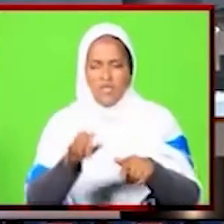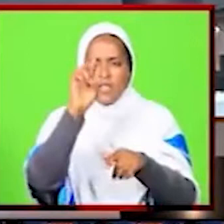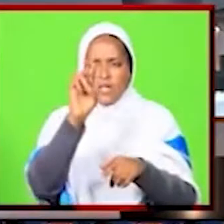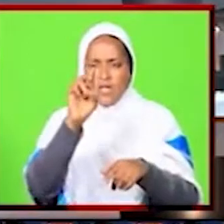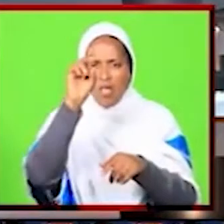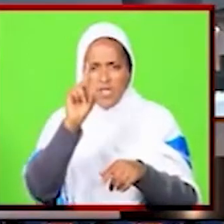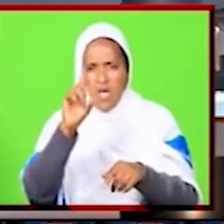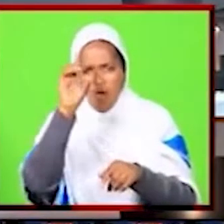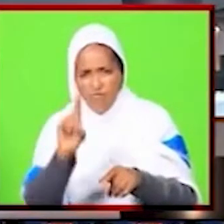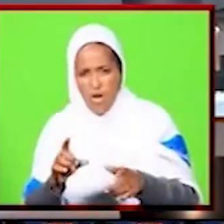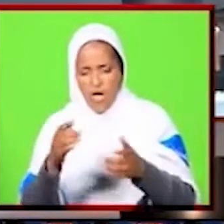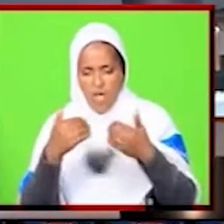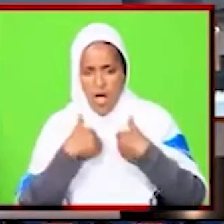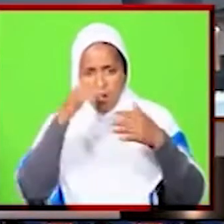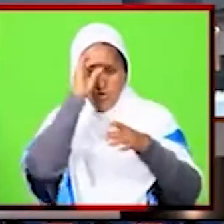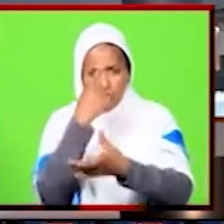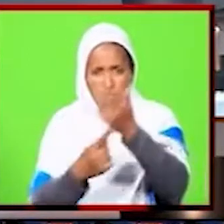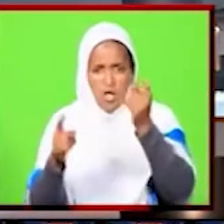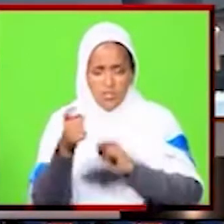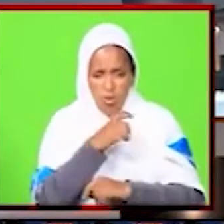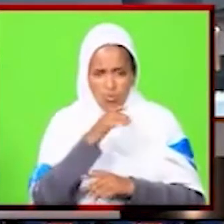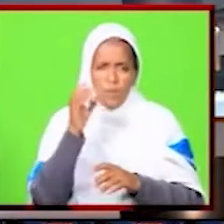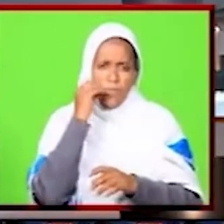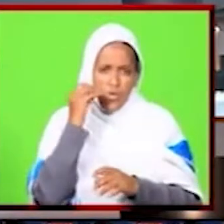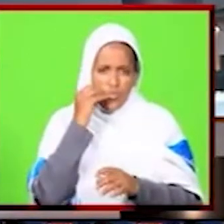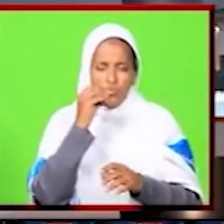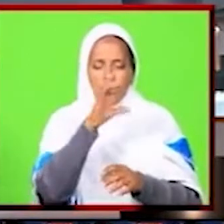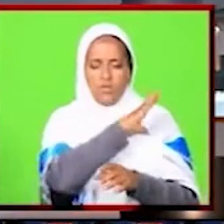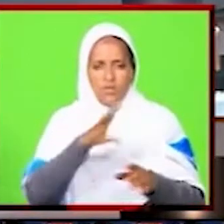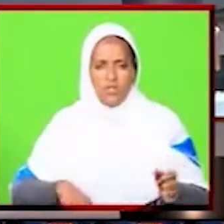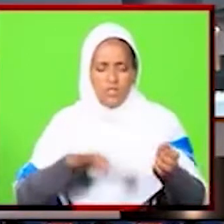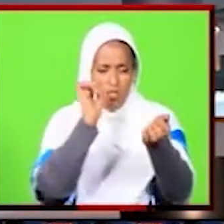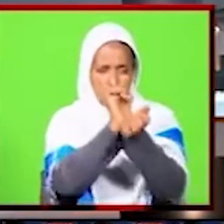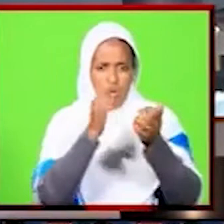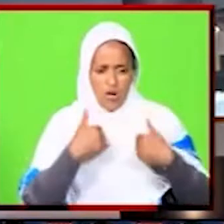ዛሬ ቀያፋ የነበረ ሰው ብቻ ሳይሆን ቤቱም ጌታችን ታስሮ